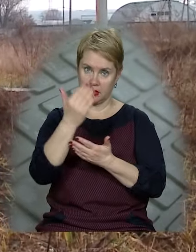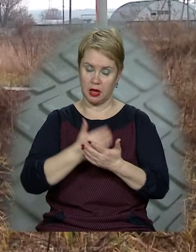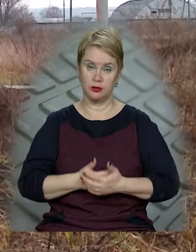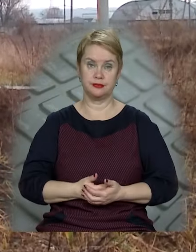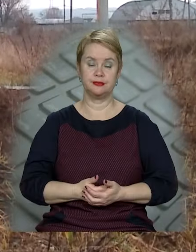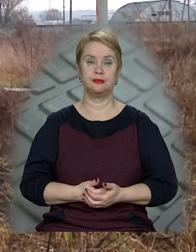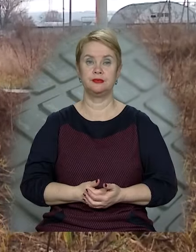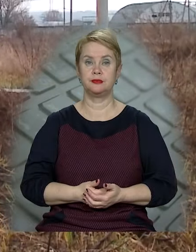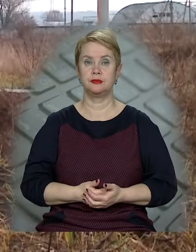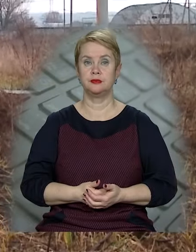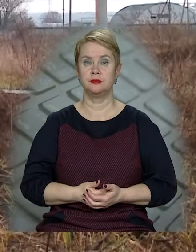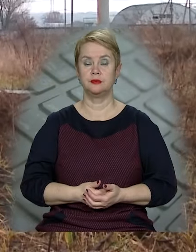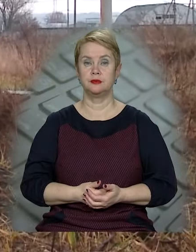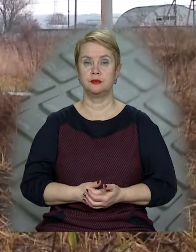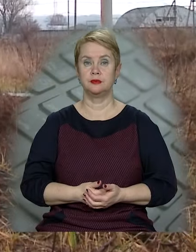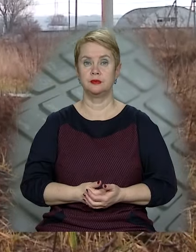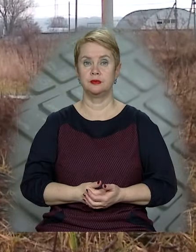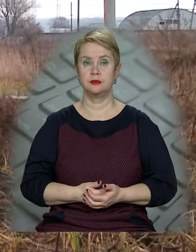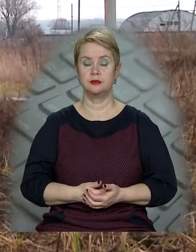11 каналу.